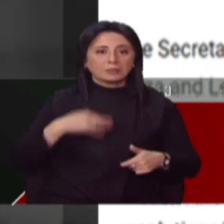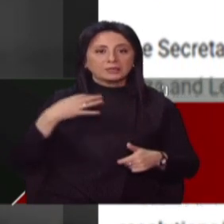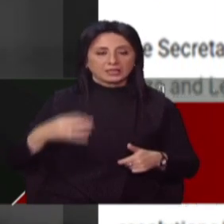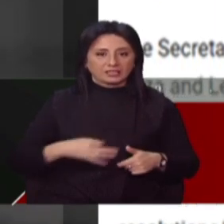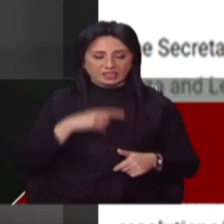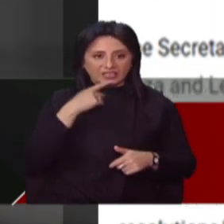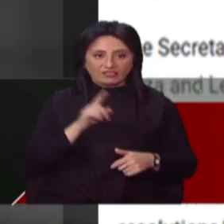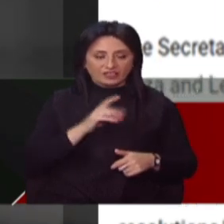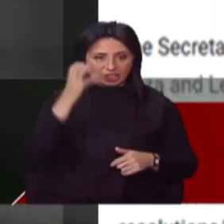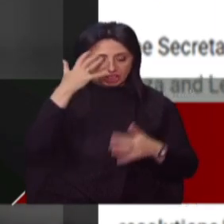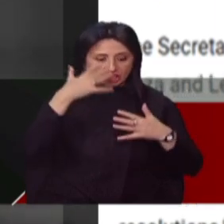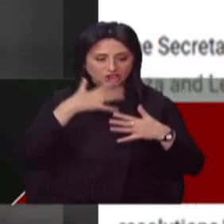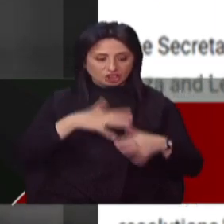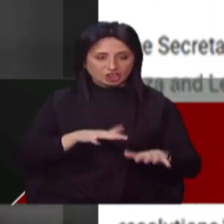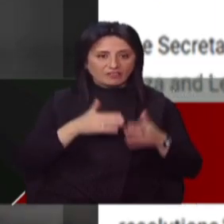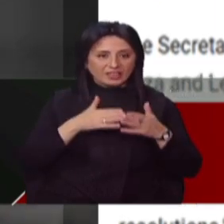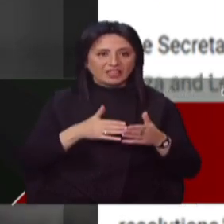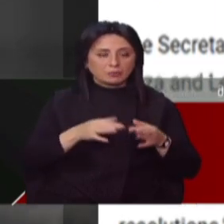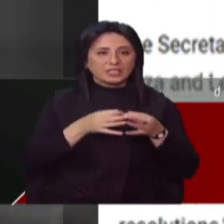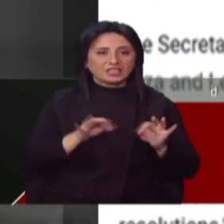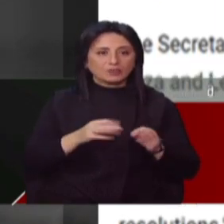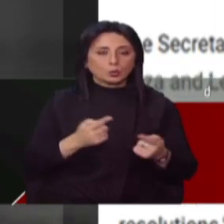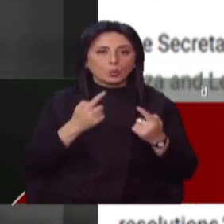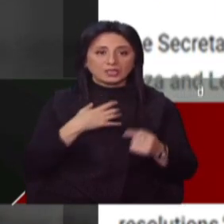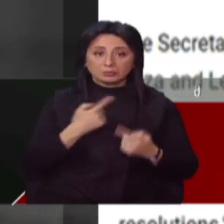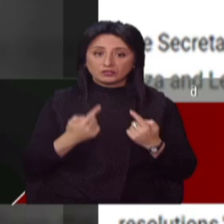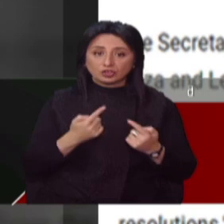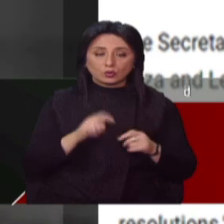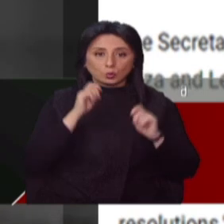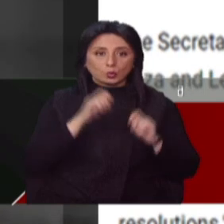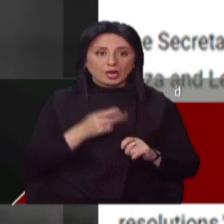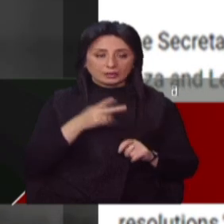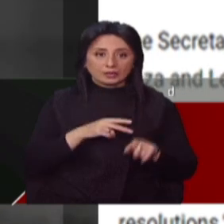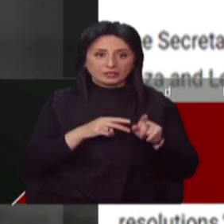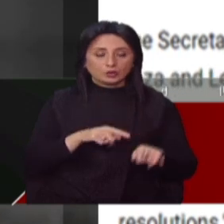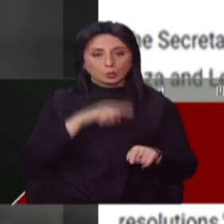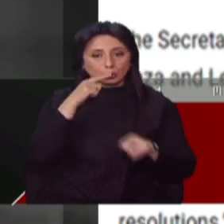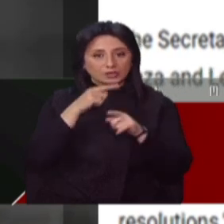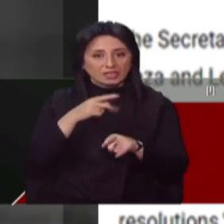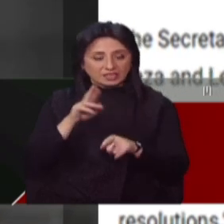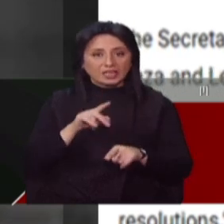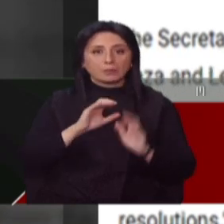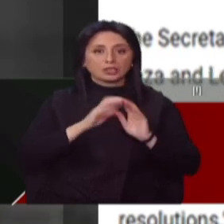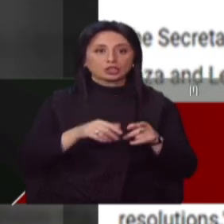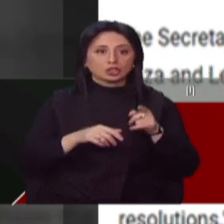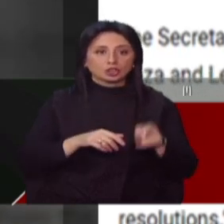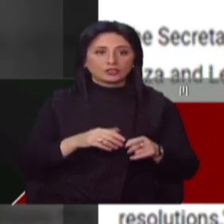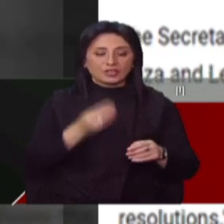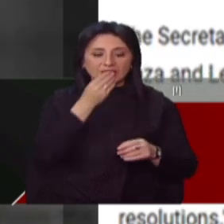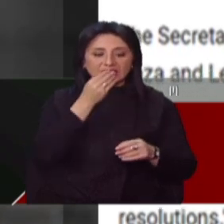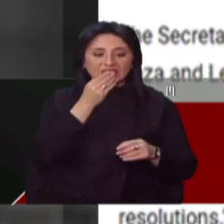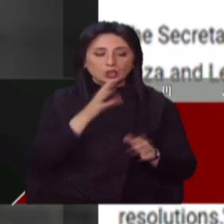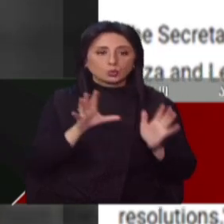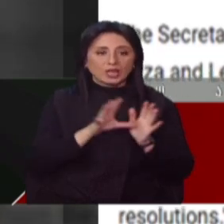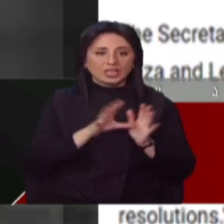მდივანმა თქვა, რომ შავ ზღვაში ნაოსნობის თავისუფლება უაღრესად მნიშვნელოვანია უკრაინისთვის, რუსეთისთვის და მსოფლიოს სასურსათო